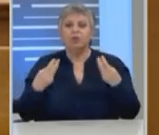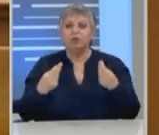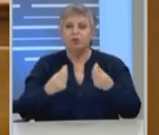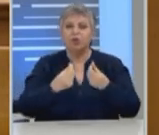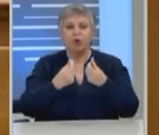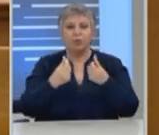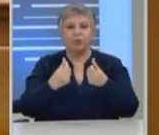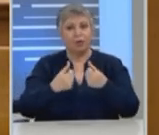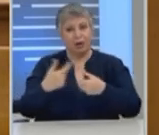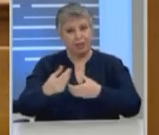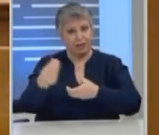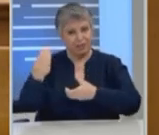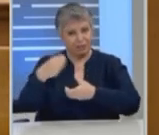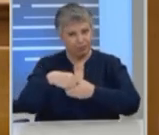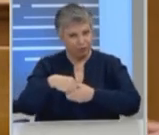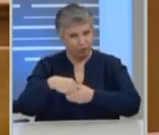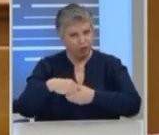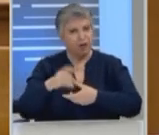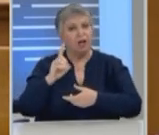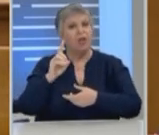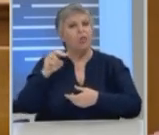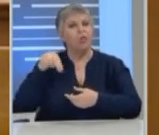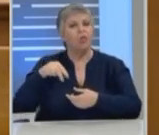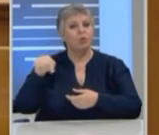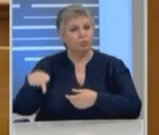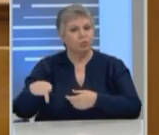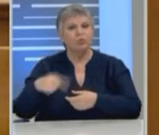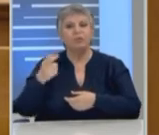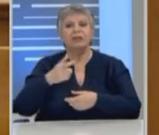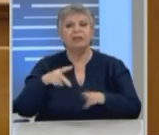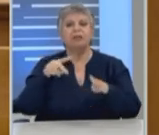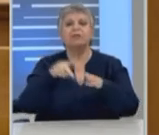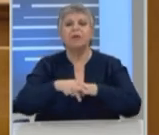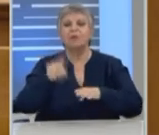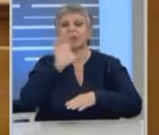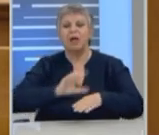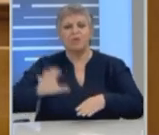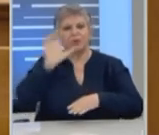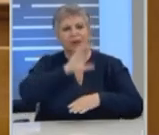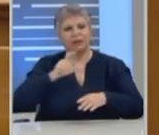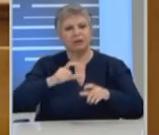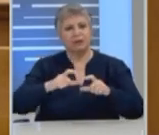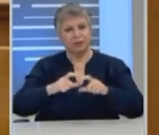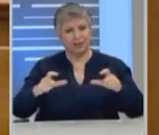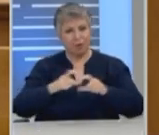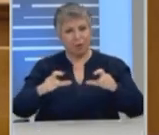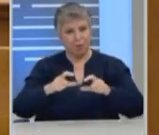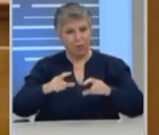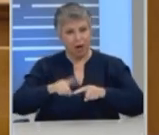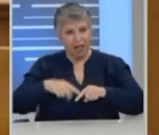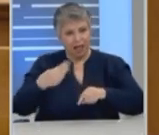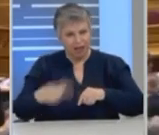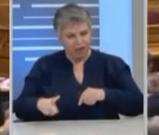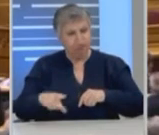να συμμετάσχει στο πρόγραμμα και στην ΕΚΟ του να δώσει το πράσινο φως για τα ελληνικά ομόλογα. Και ήταν μια βαρισίμανη